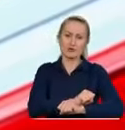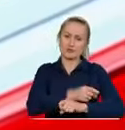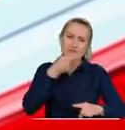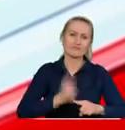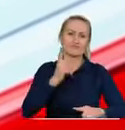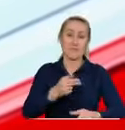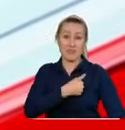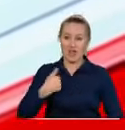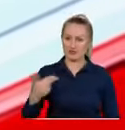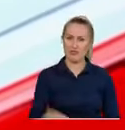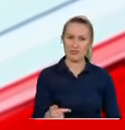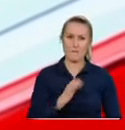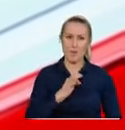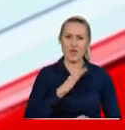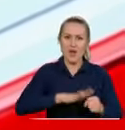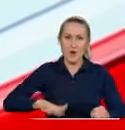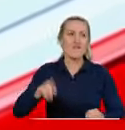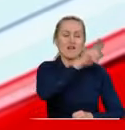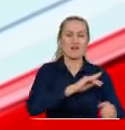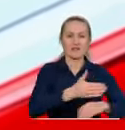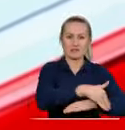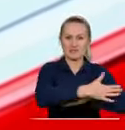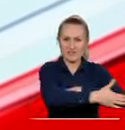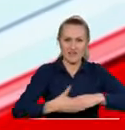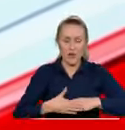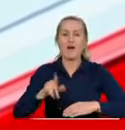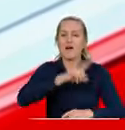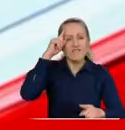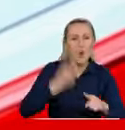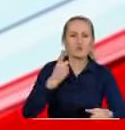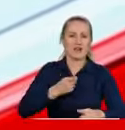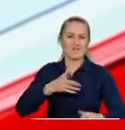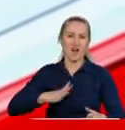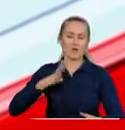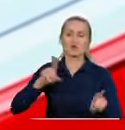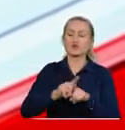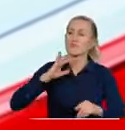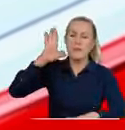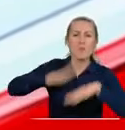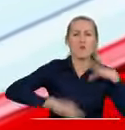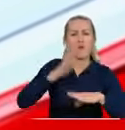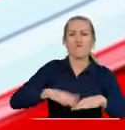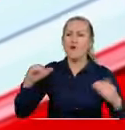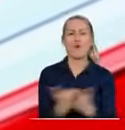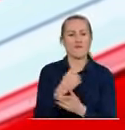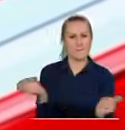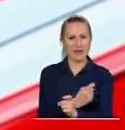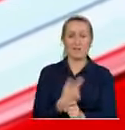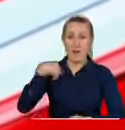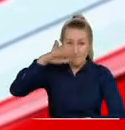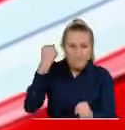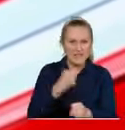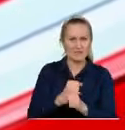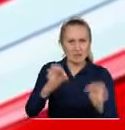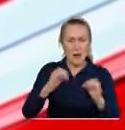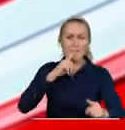naszych interesów narodowych na arenie międzynarodowej, wartości konserwatywnych, budował nowoczesne państwo, pracował